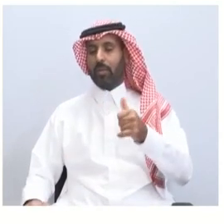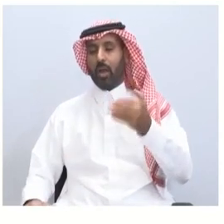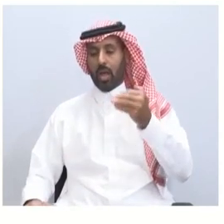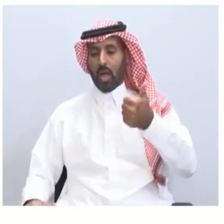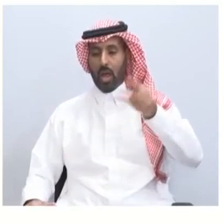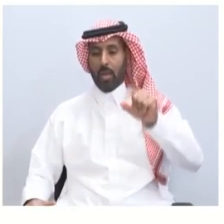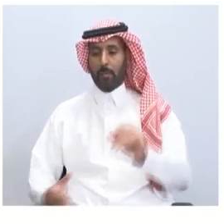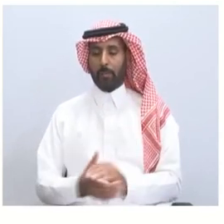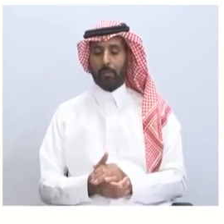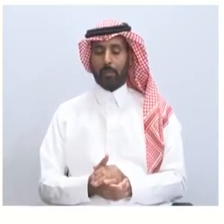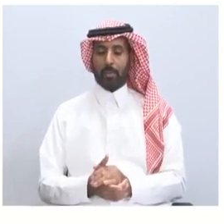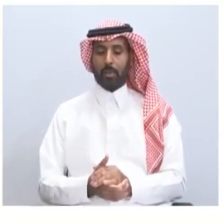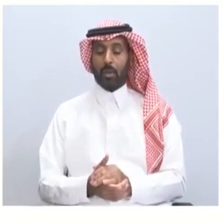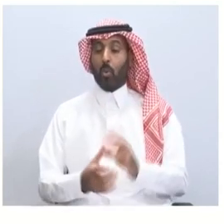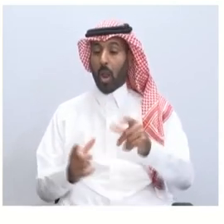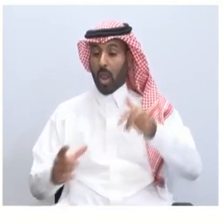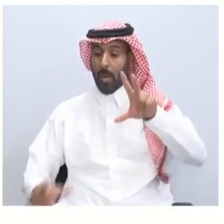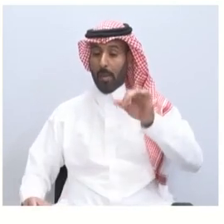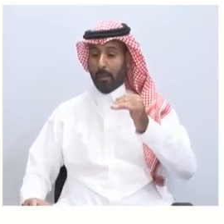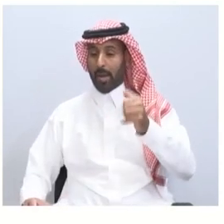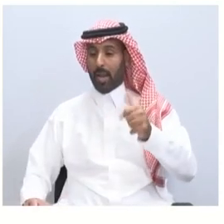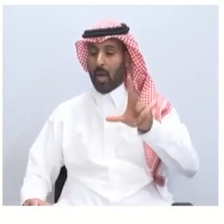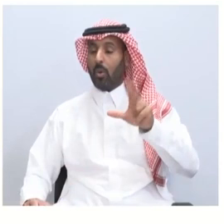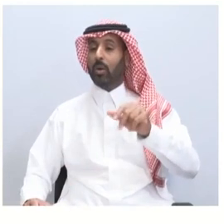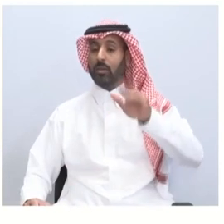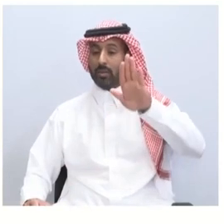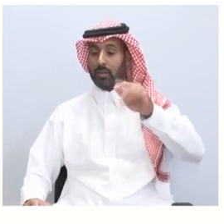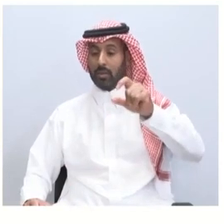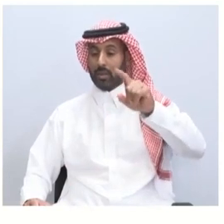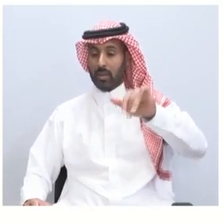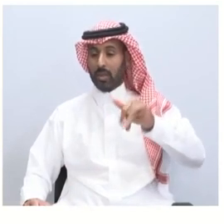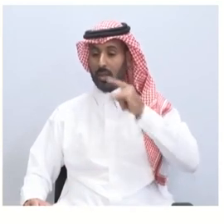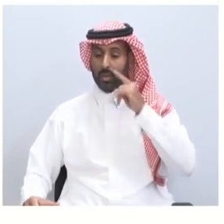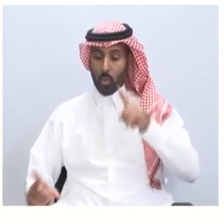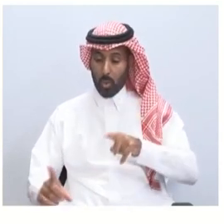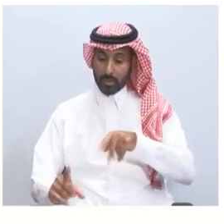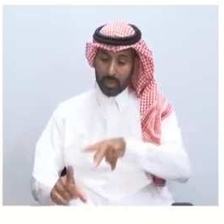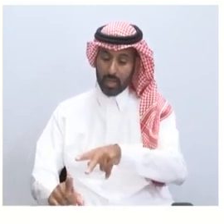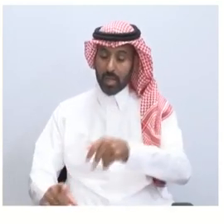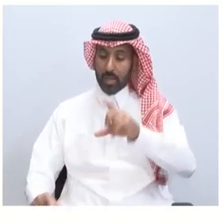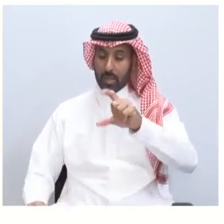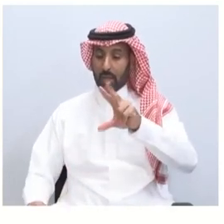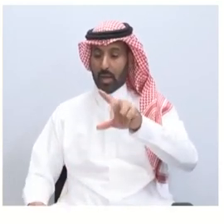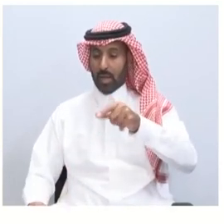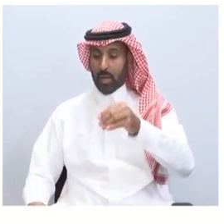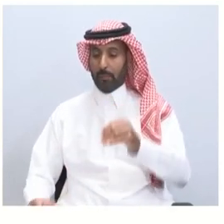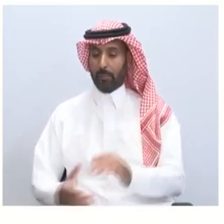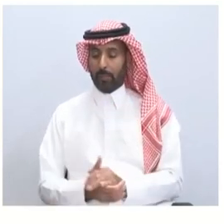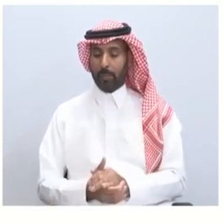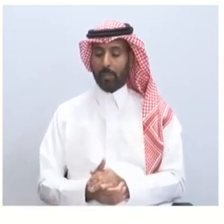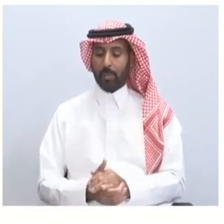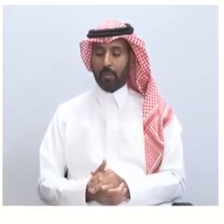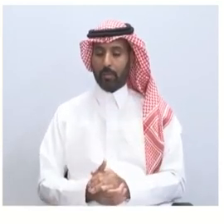وحائل والمحمل واستير وتوجه الى الدرعيه فبايعه الاهالي ابنائي وبنات